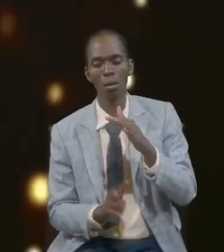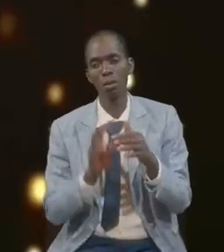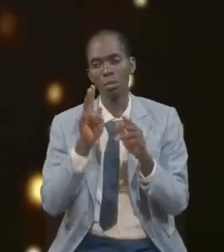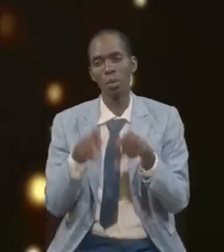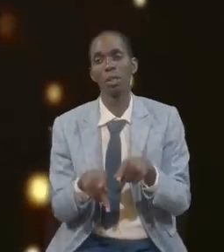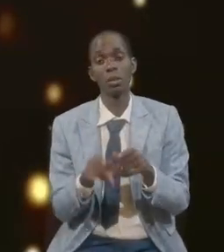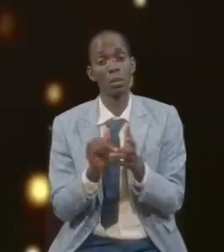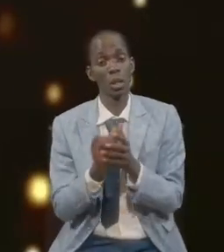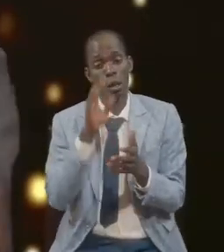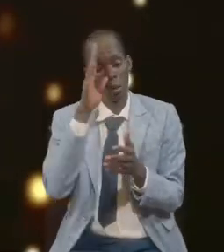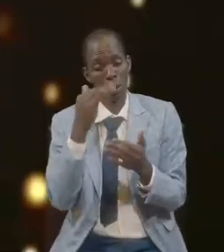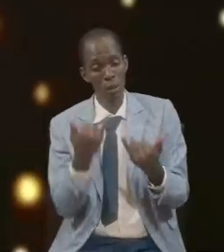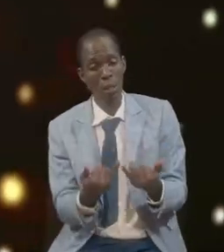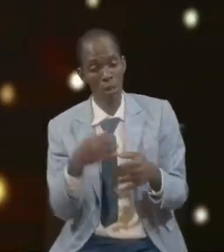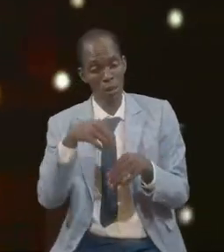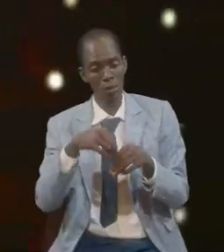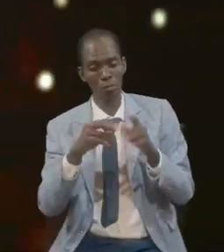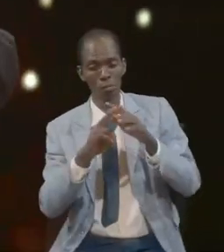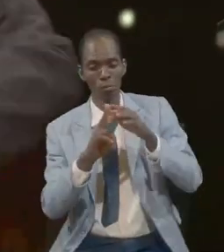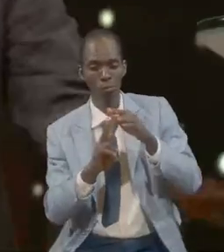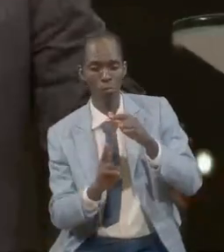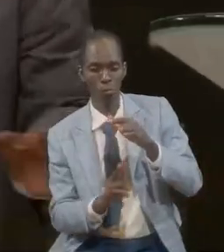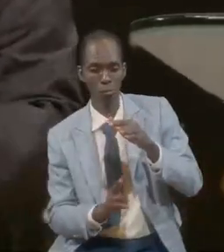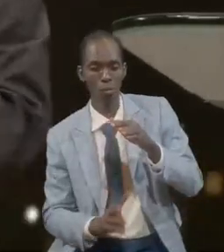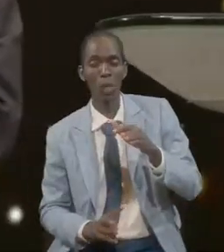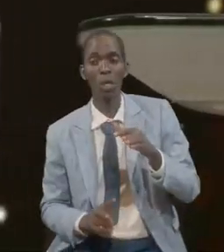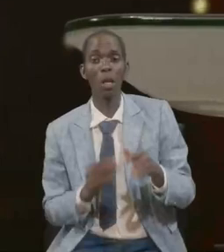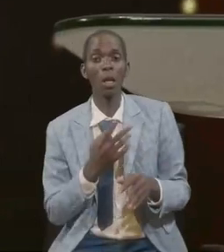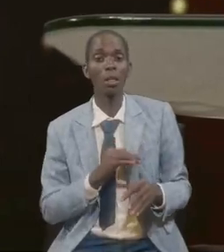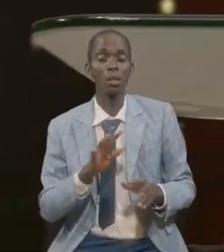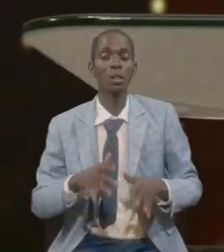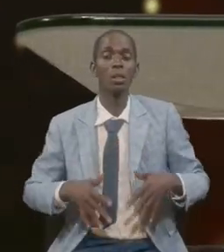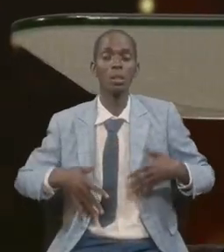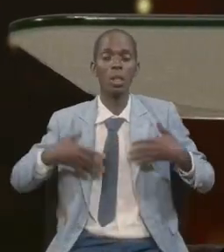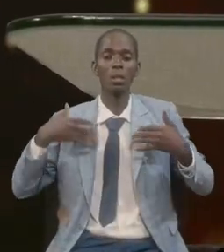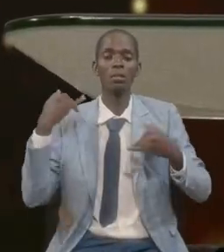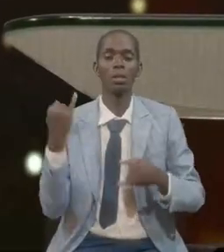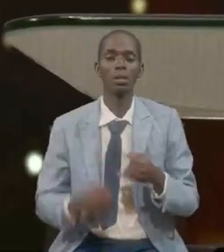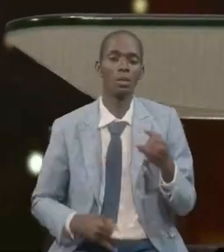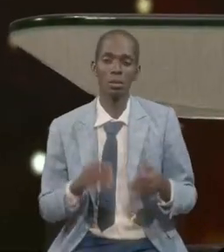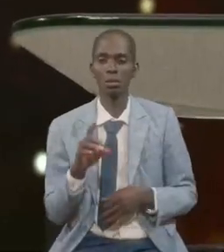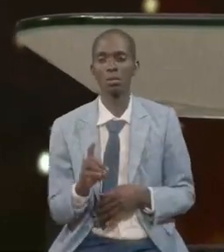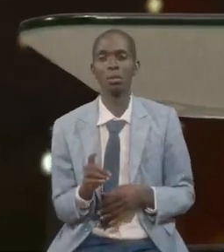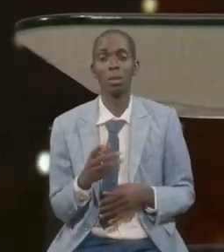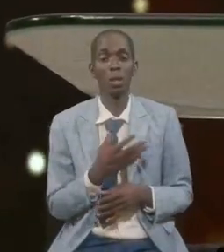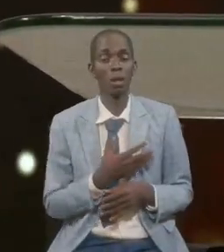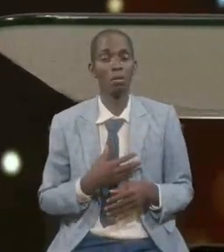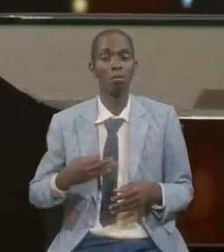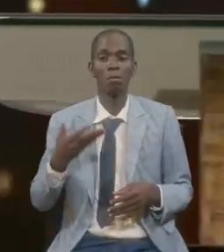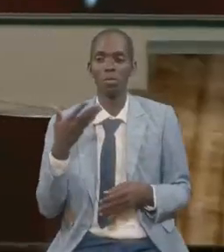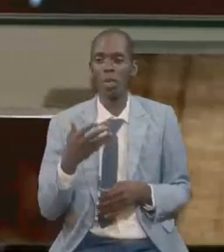aussi l'ont vu. Et il se noyait, et les gens ne savent pas comment nager. La personne maintenant se noie et